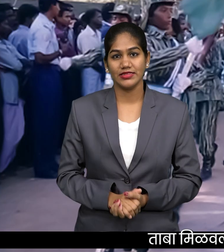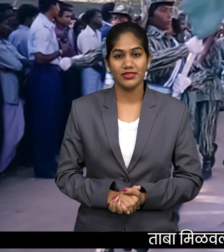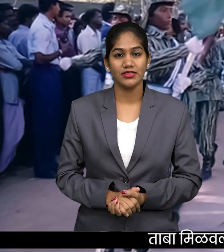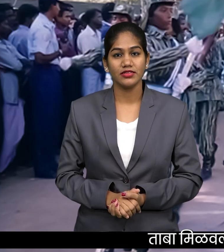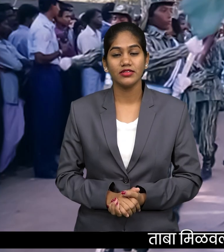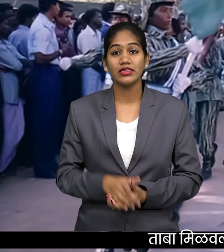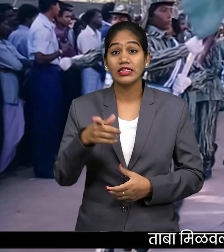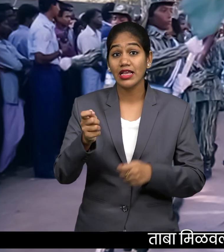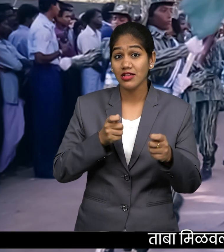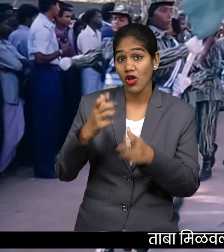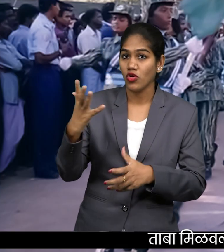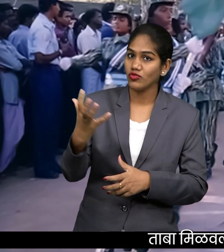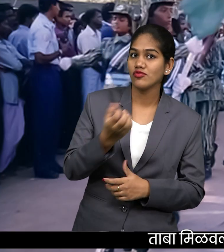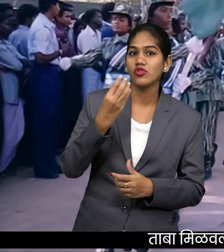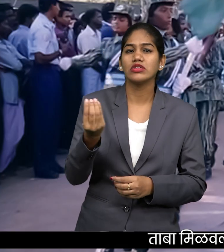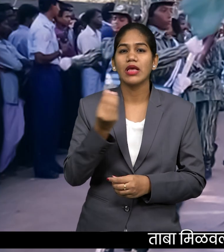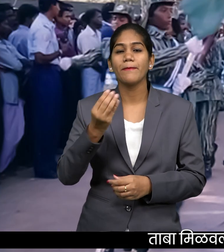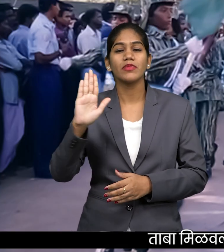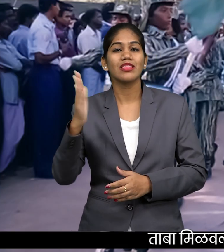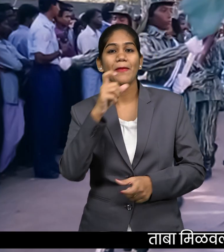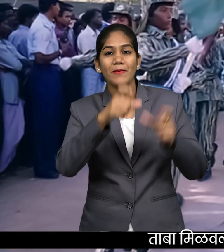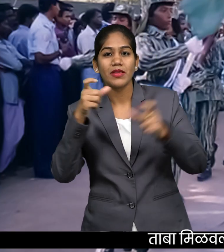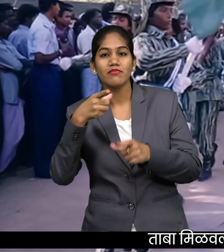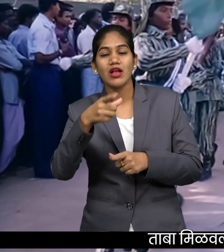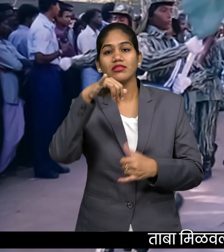ताबा मिळवल्यानंतर यादवी युद्ध सुरू झाले.